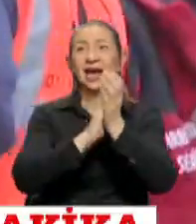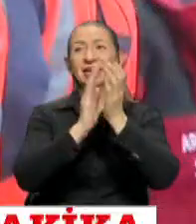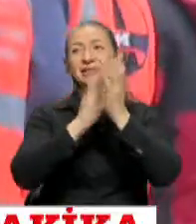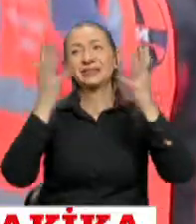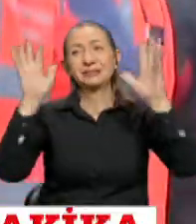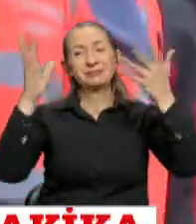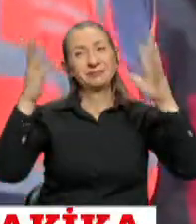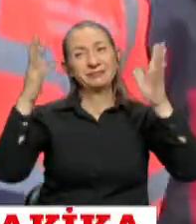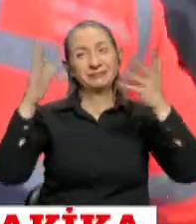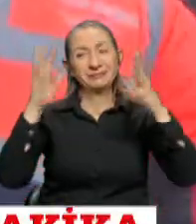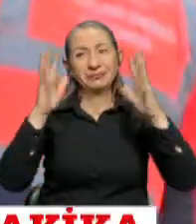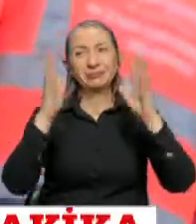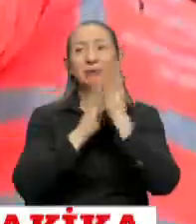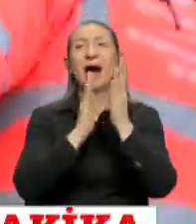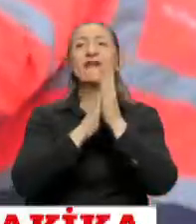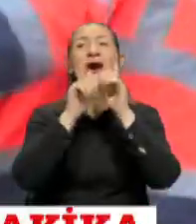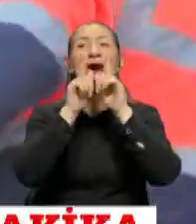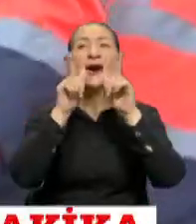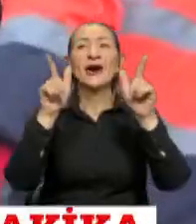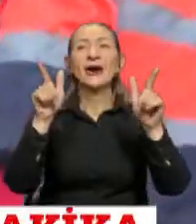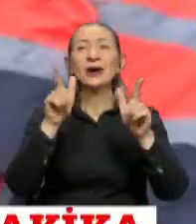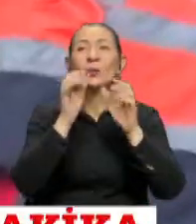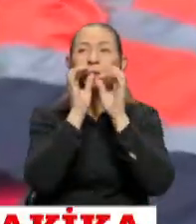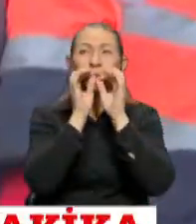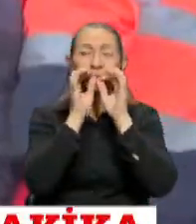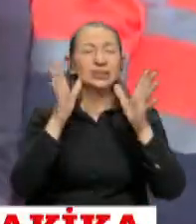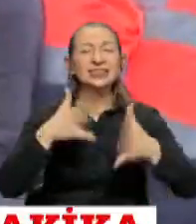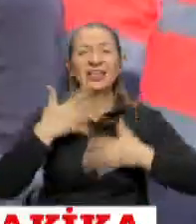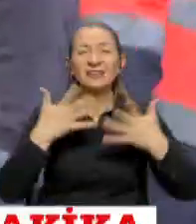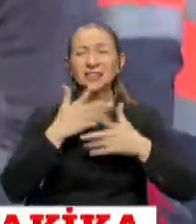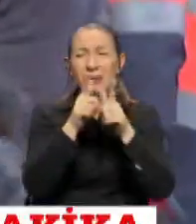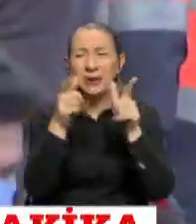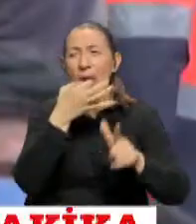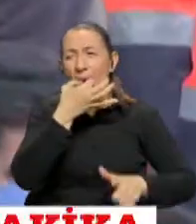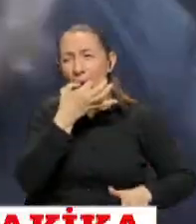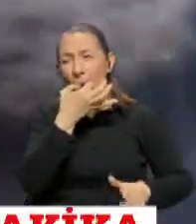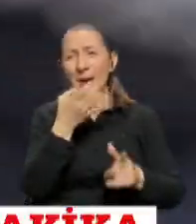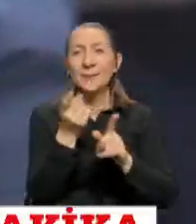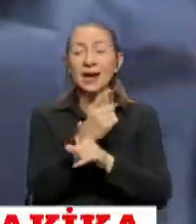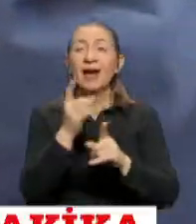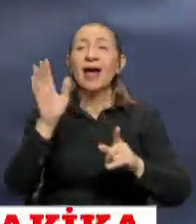alkışlar, bravo sesleri, müthiş sevinç çığlıkları, ıslıklar.